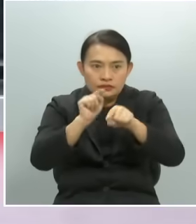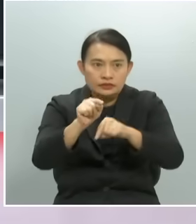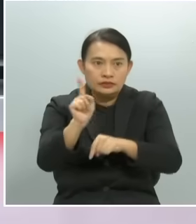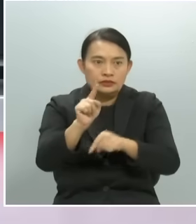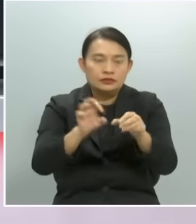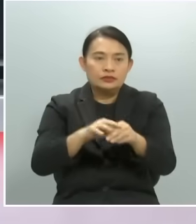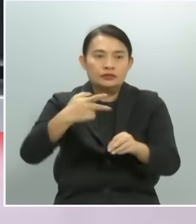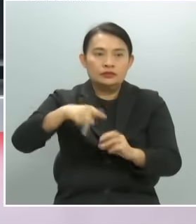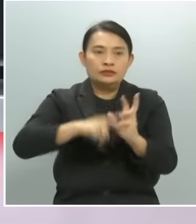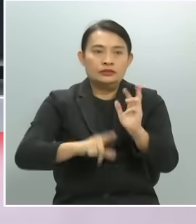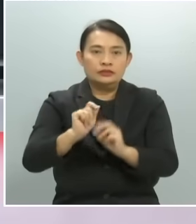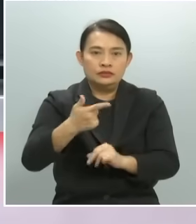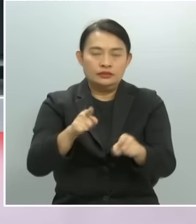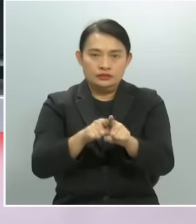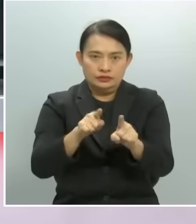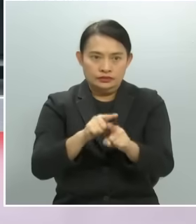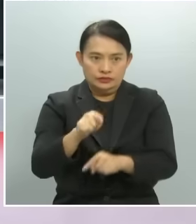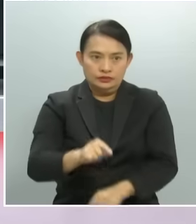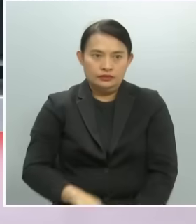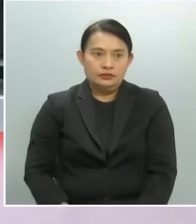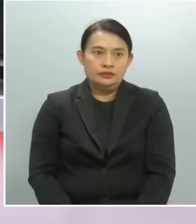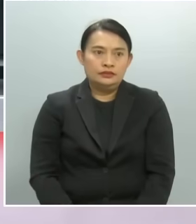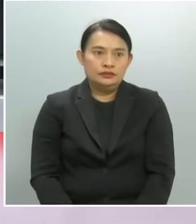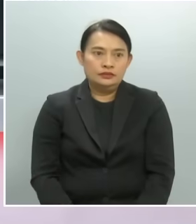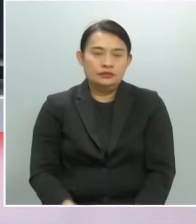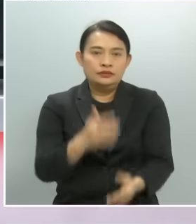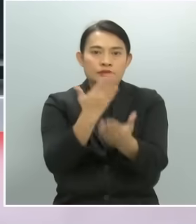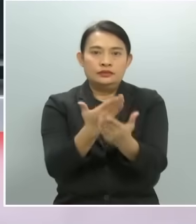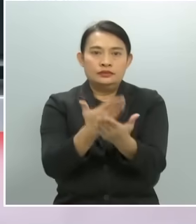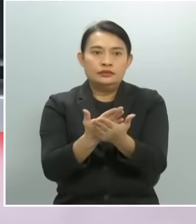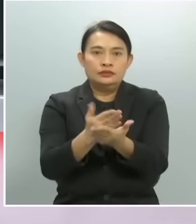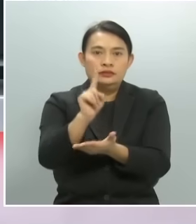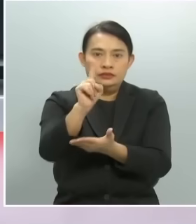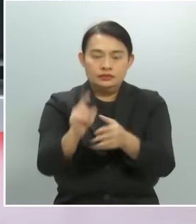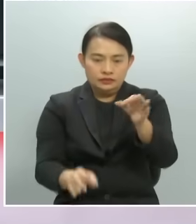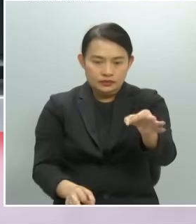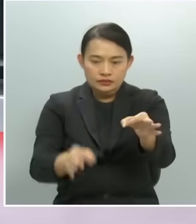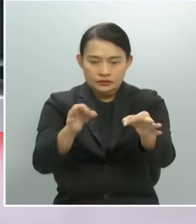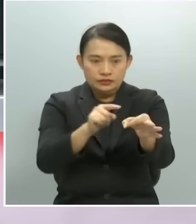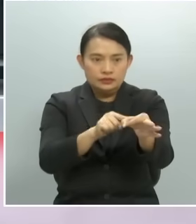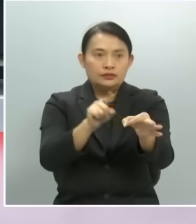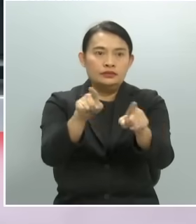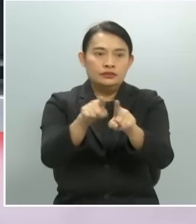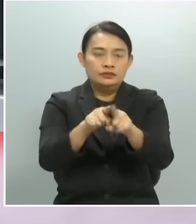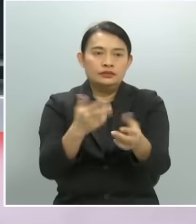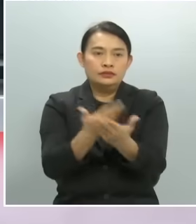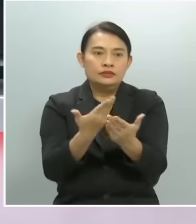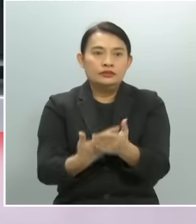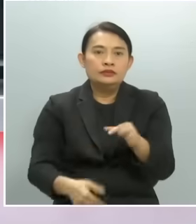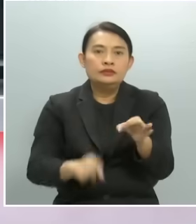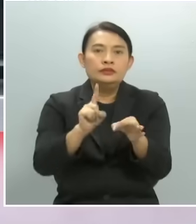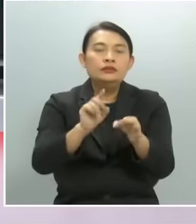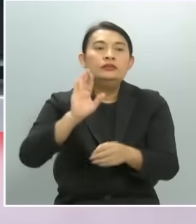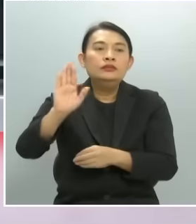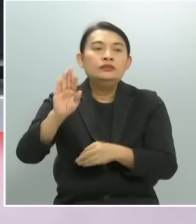ป๋องกพลนี่แหละคือไอ้กรณีของเหรียญบาทเนี่ยไอ้เหรียญบาทเนี่ยเราพูดในมุมของ